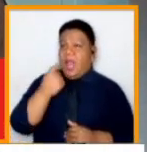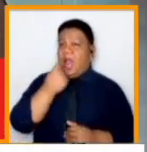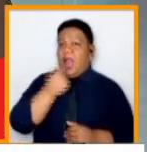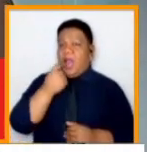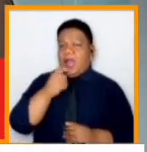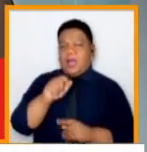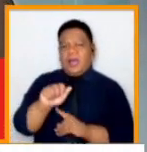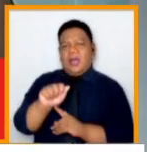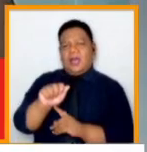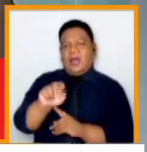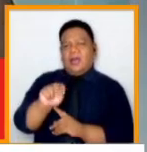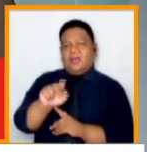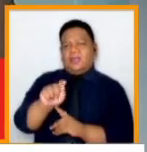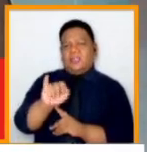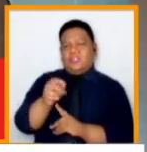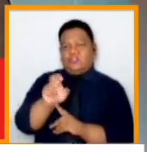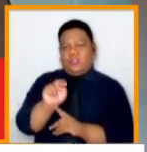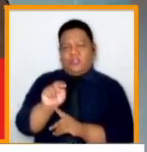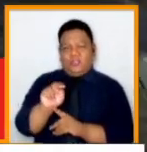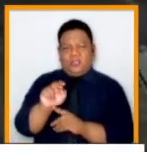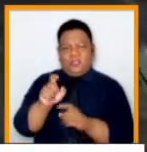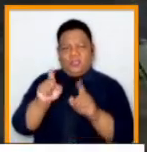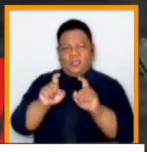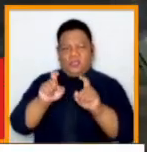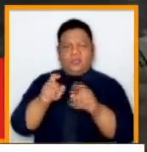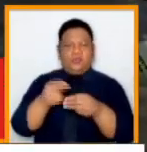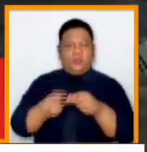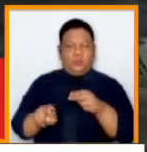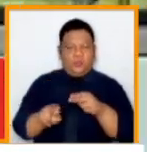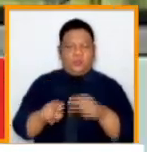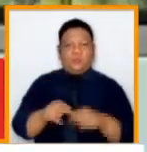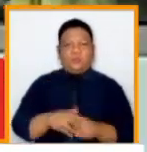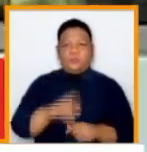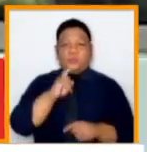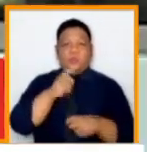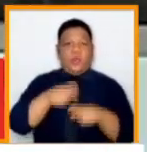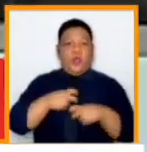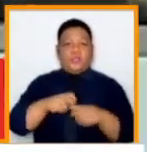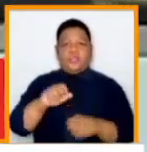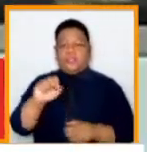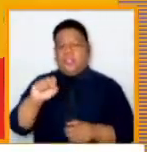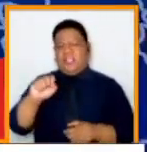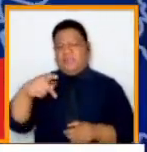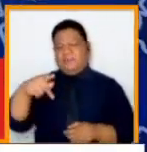yun eh. Ang mahirap lang po dyan, yung S-Pass, 3 days bago ma-approve.